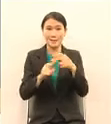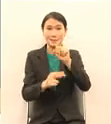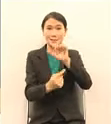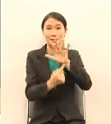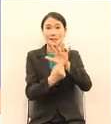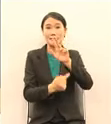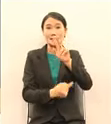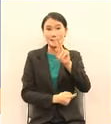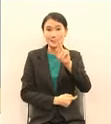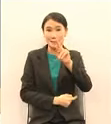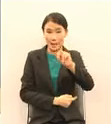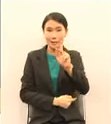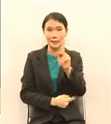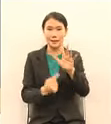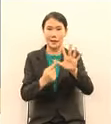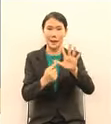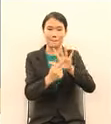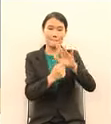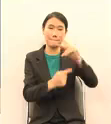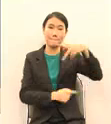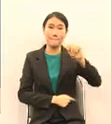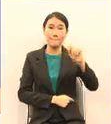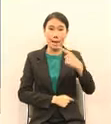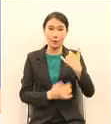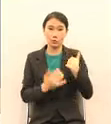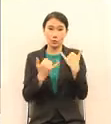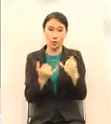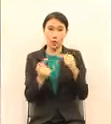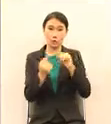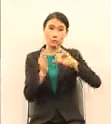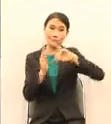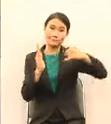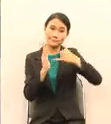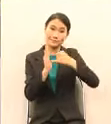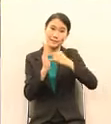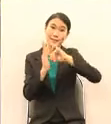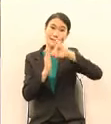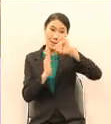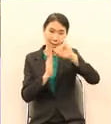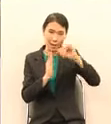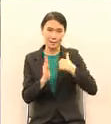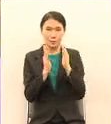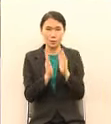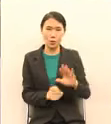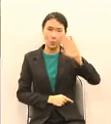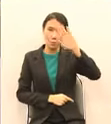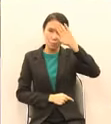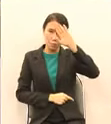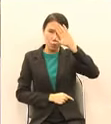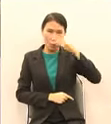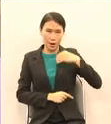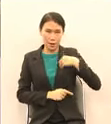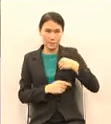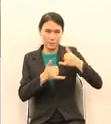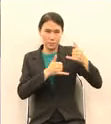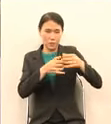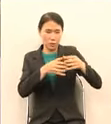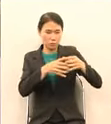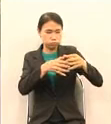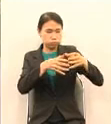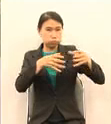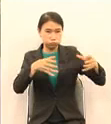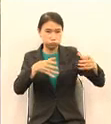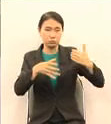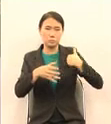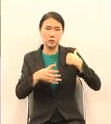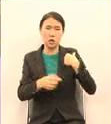ครับเนื่องจากอยู่ในพื้นที่เชียงใหม่ซึ่งมีผู้ป่วยสูงนะครับเราก็เลยเลือก